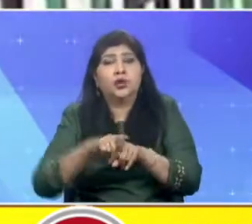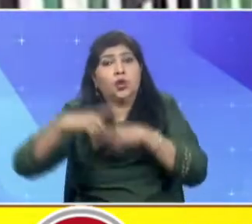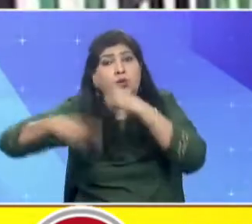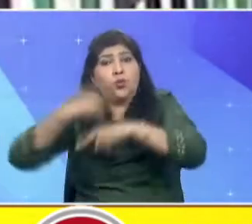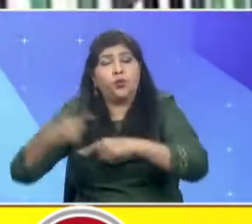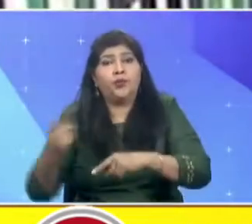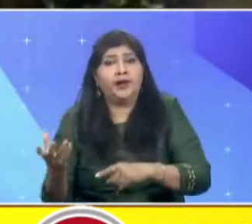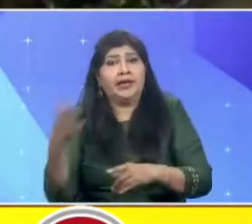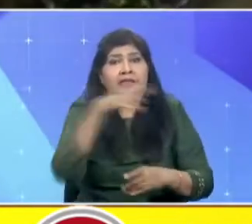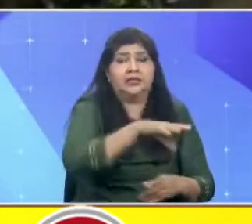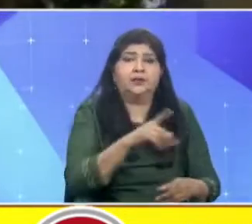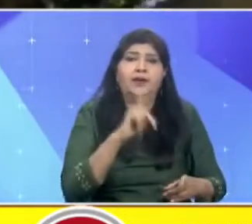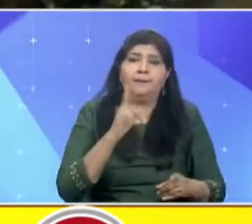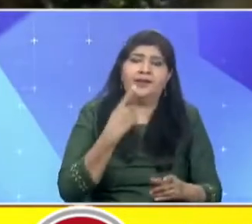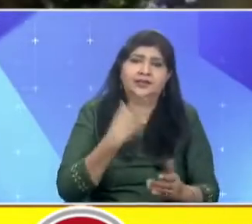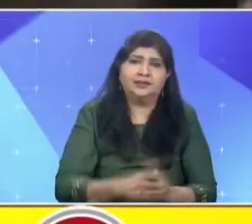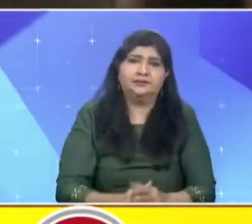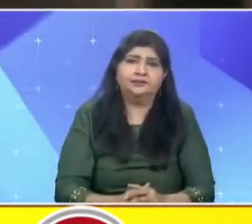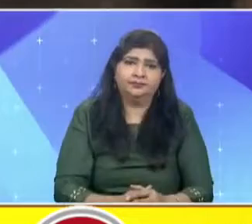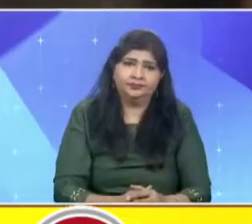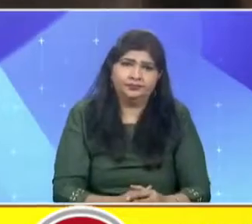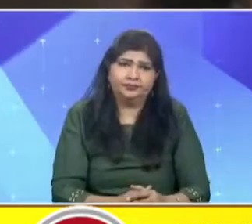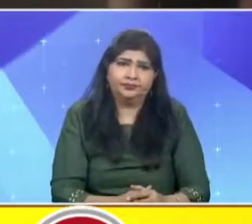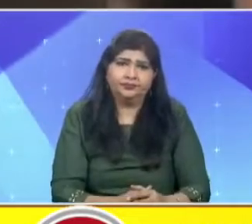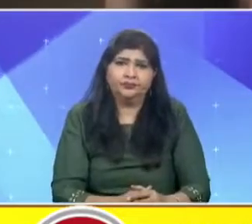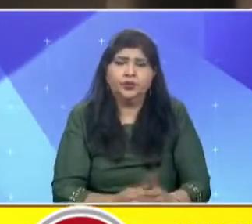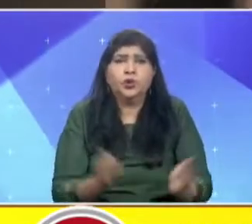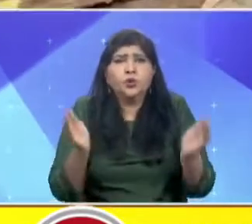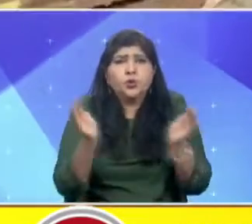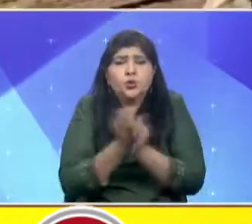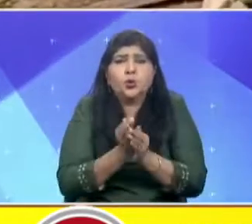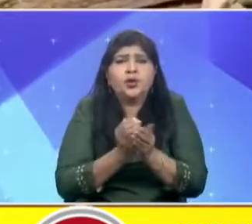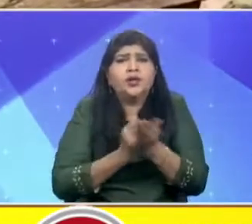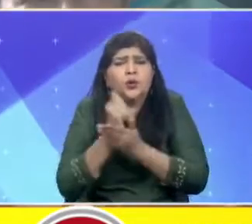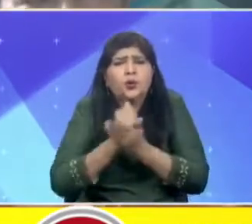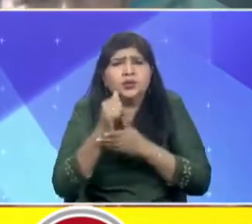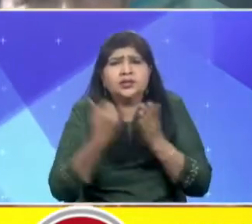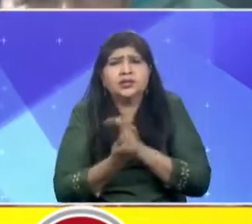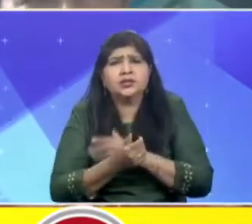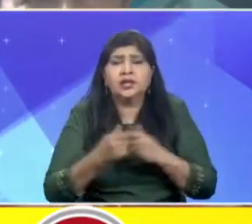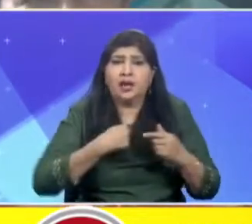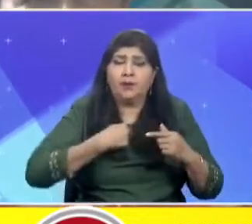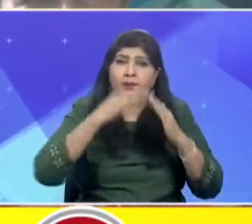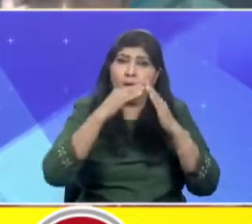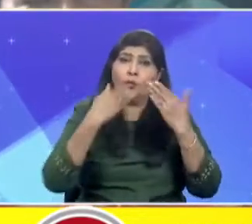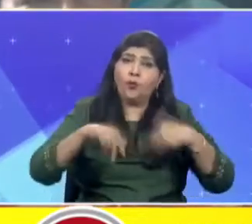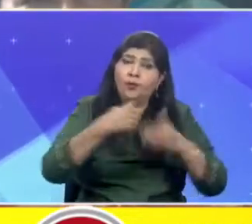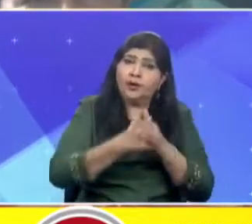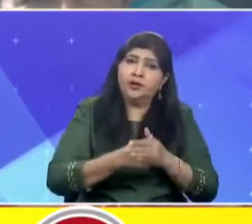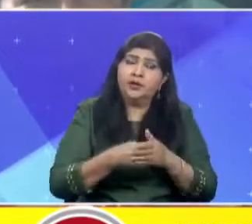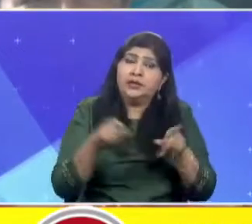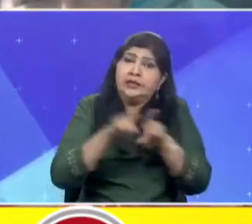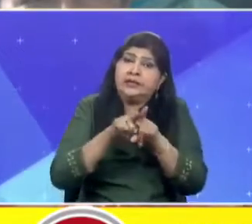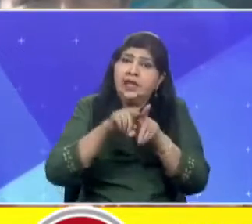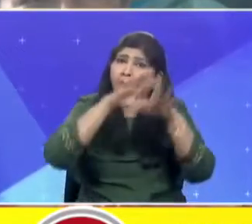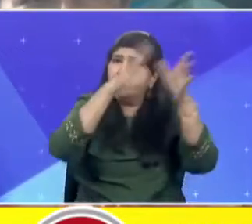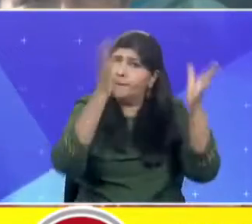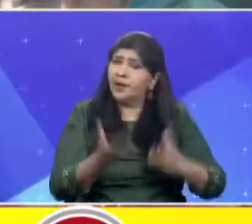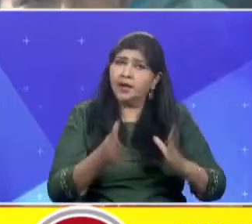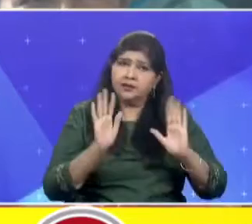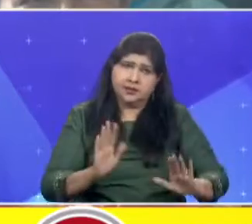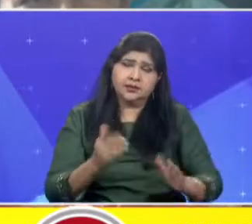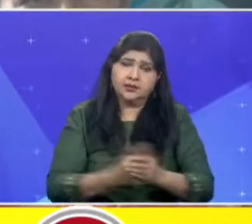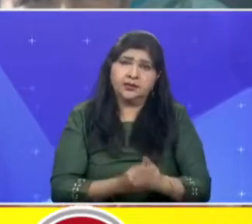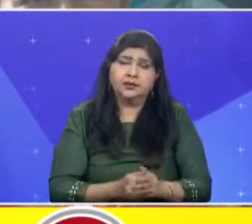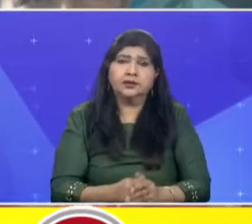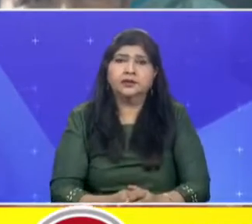दोबारा इस्तेमाल किया जाना चाहिए। थोड़े से प्रयास से आप अपने घर में ऐसी व्यवस्थाएं बना सकते